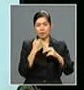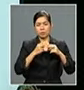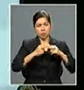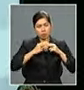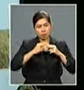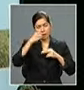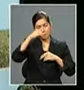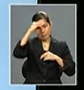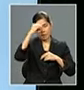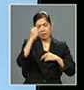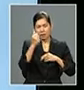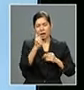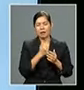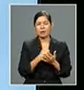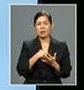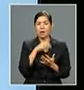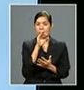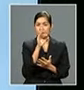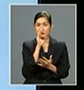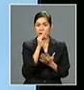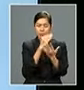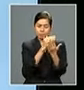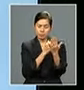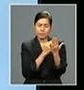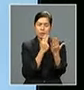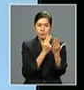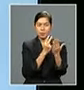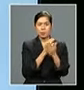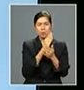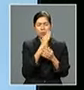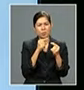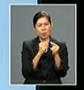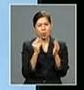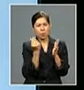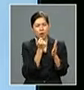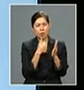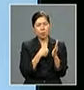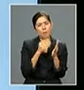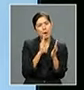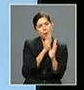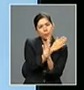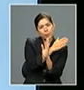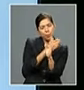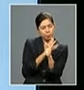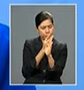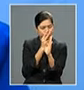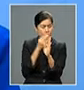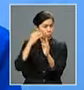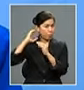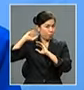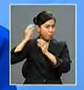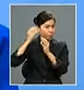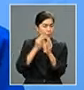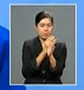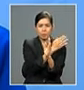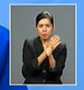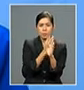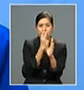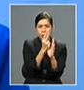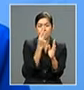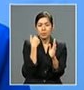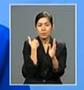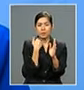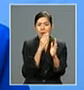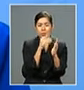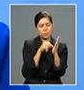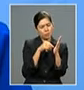ลาที่เรารู้สึกว่ามันเร็วเกินไปเราสามารถกรอกลับไปได้นะคะแล้วก็สามารถFast forward ไปข้างหน้าได้เวลา